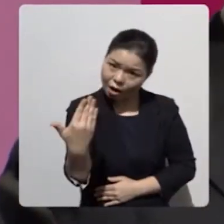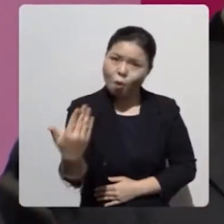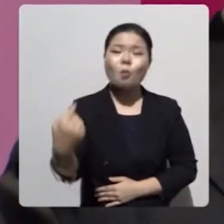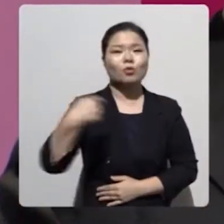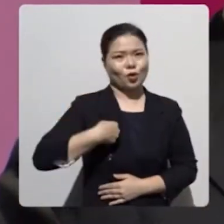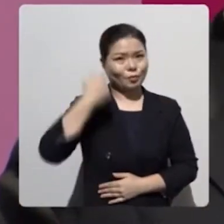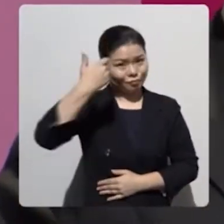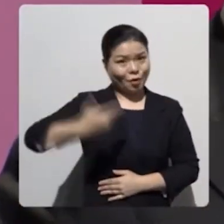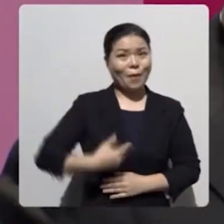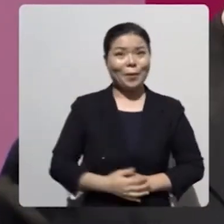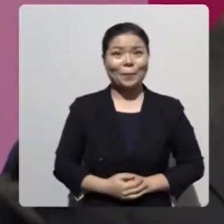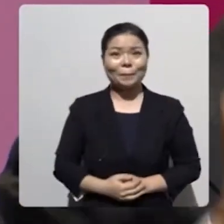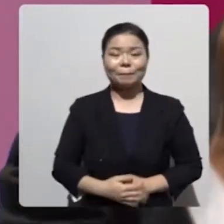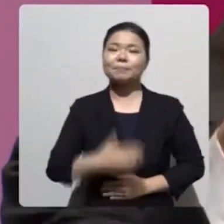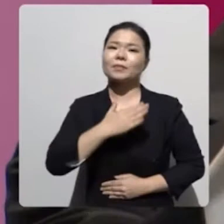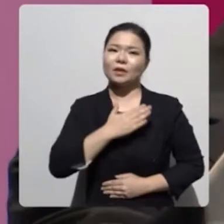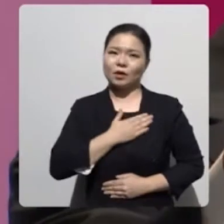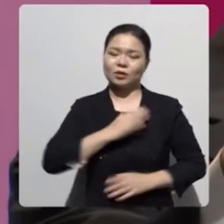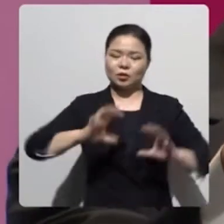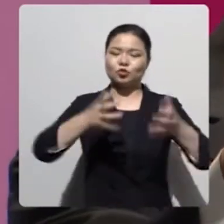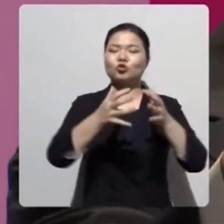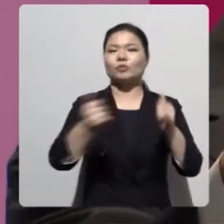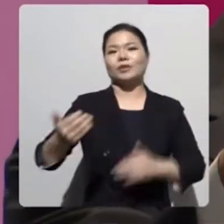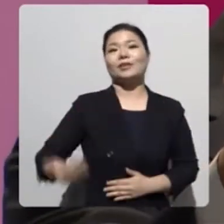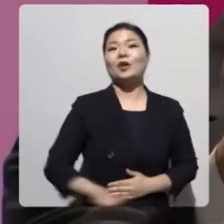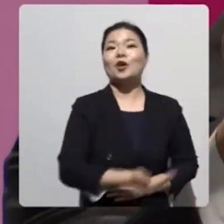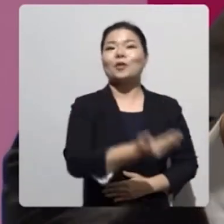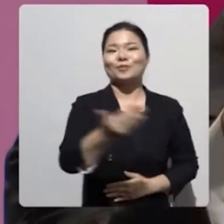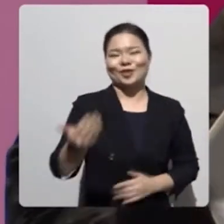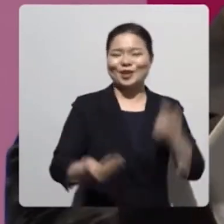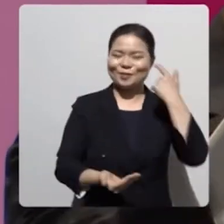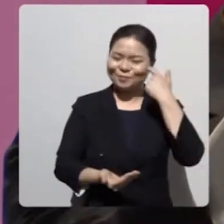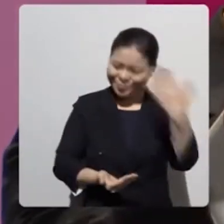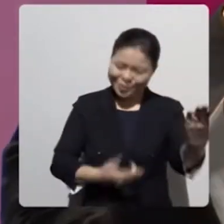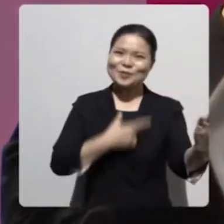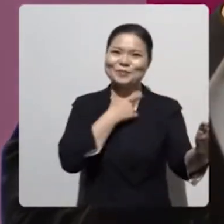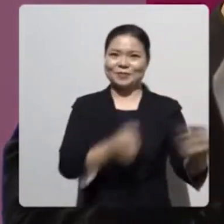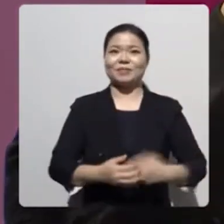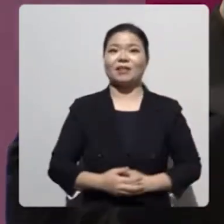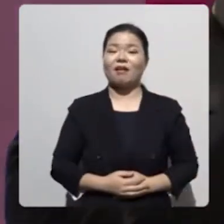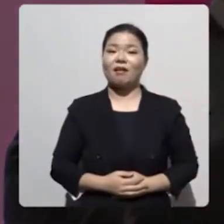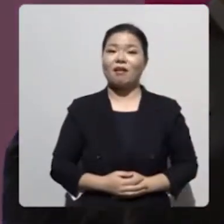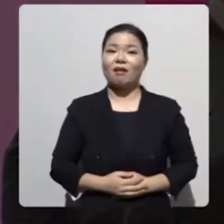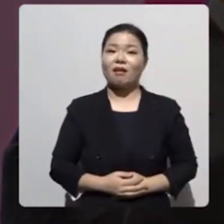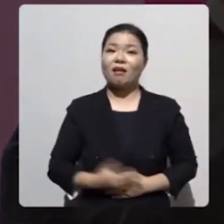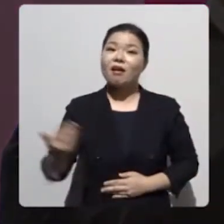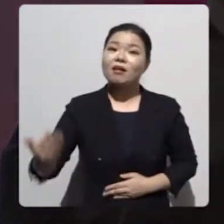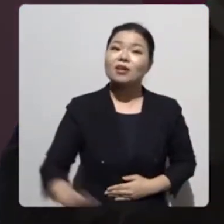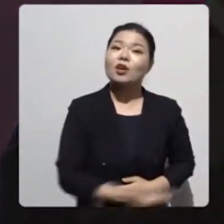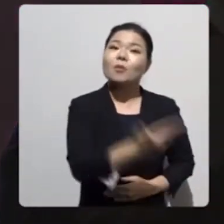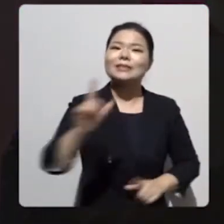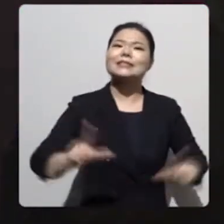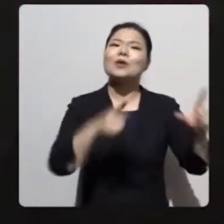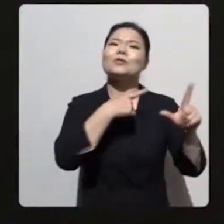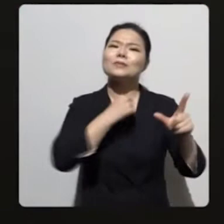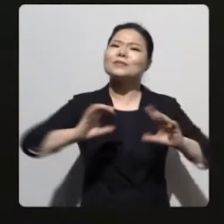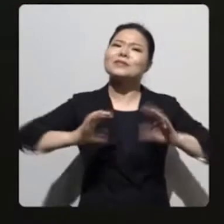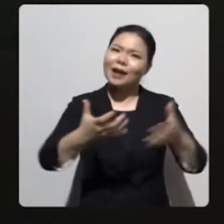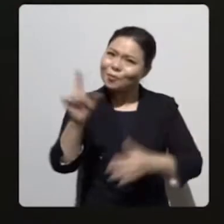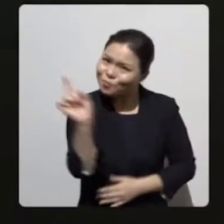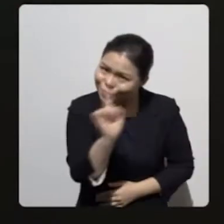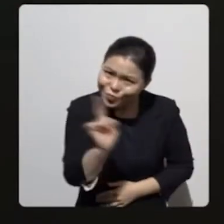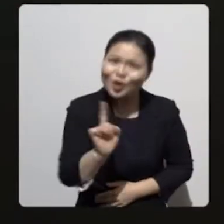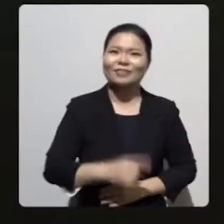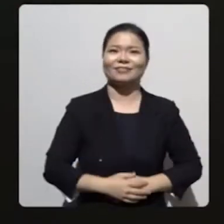저는 국민 여러분께 묻고 싶습니다. 여러분은 어떤 나라에 살고 싶으십니까?